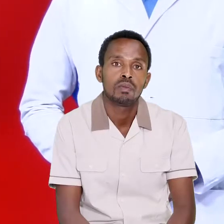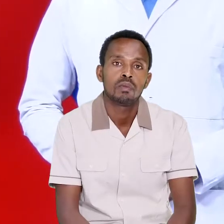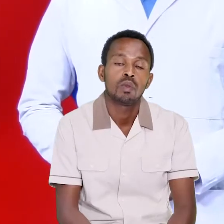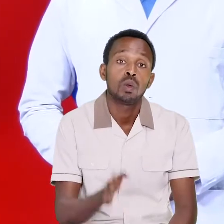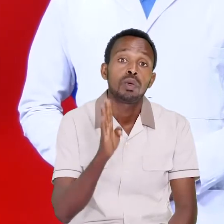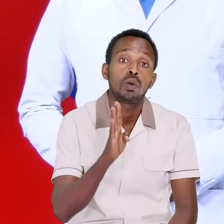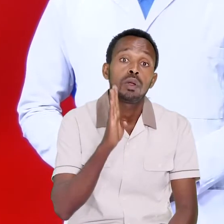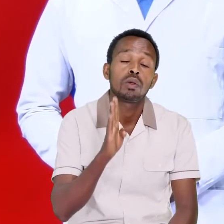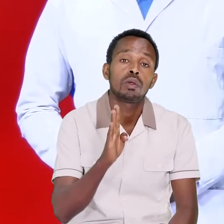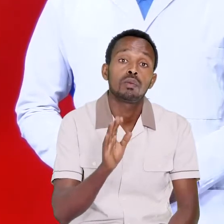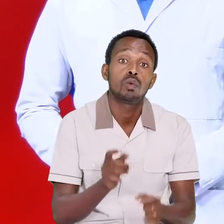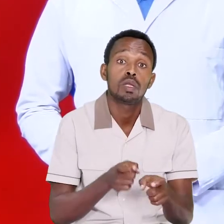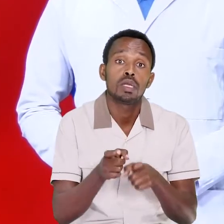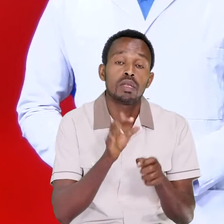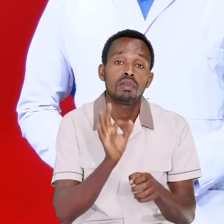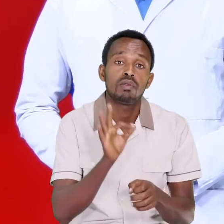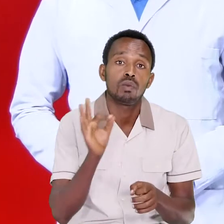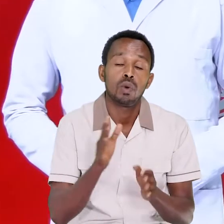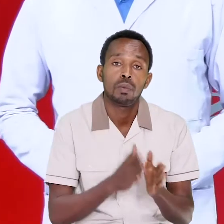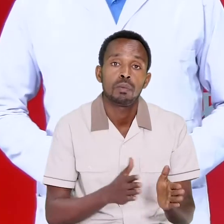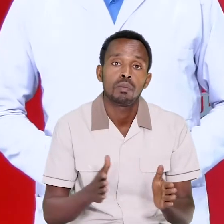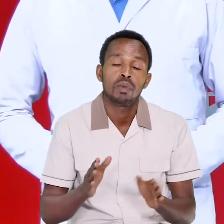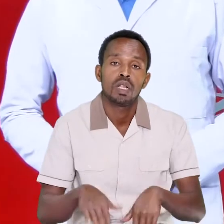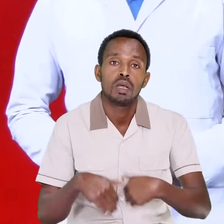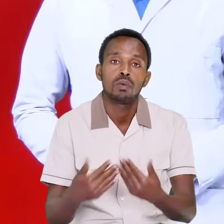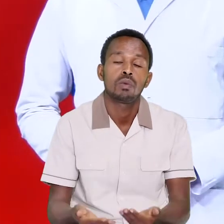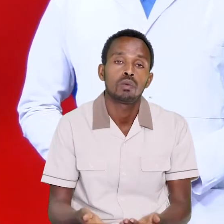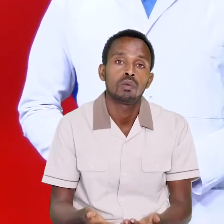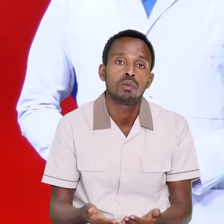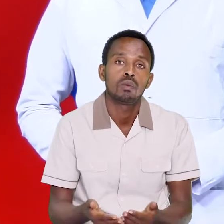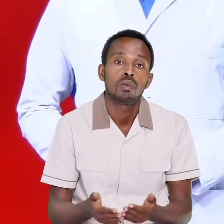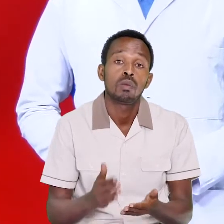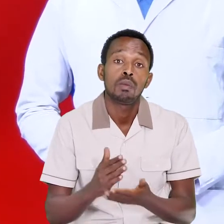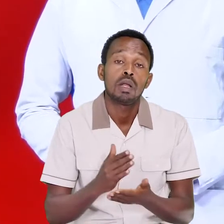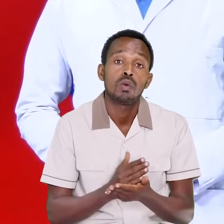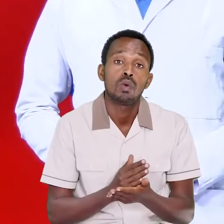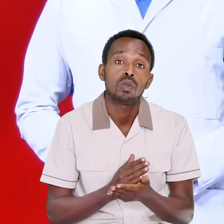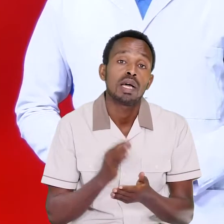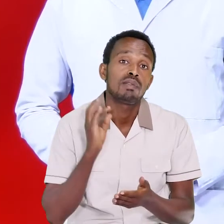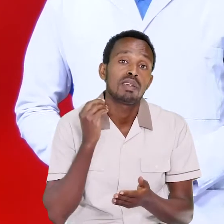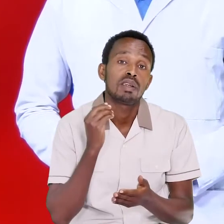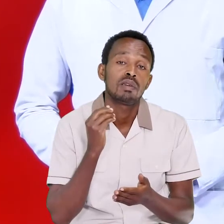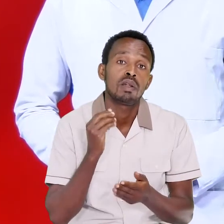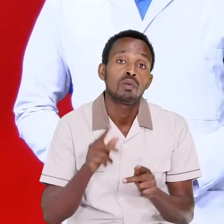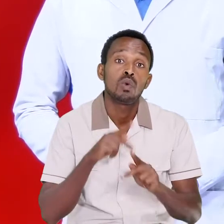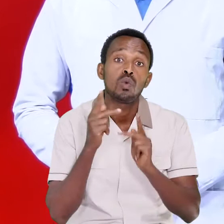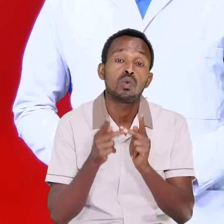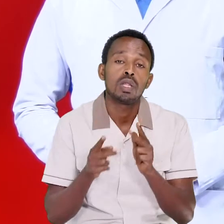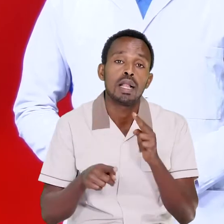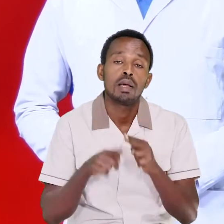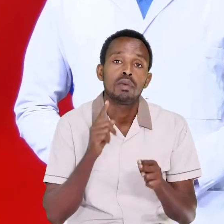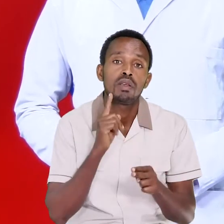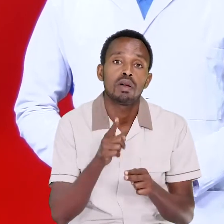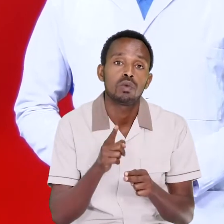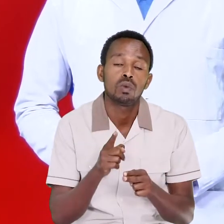kun biiroo barnoota bulchiisa magaalaa Finfinneetiin qophaa'ee kan isinii dhiyaatu barnoota afaan oromoo kutaa lammaffaati.